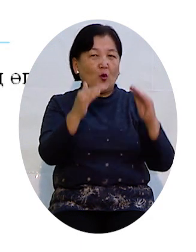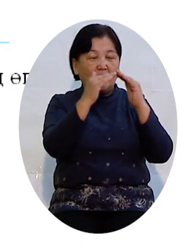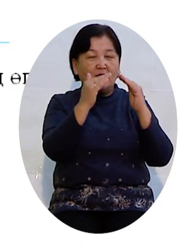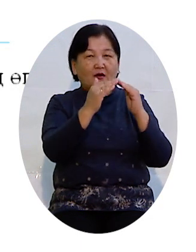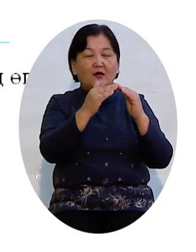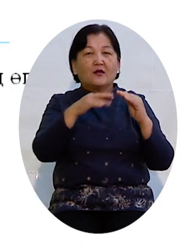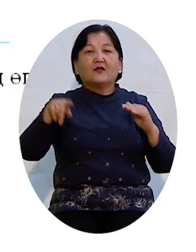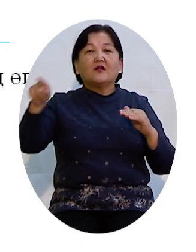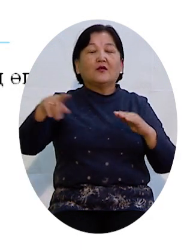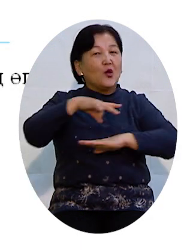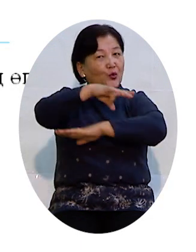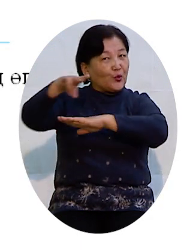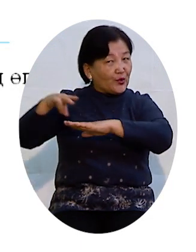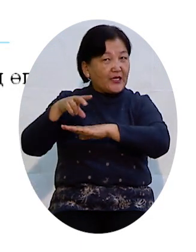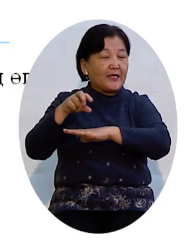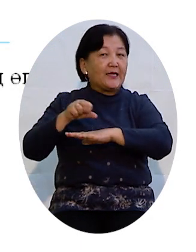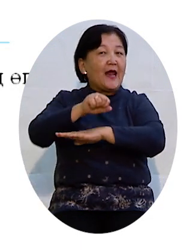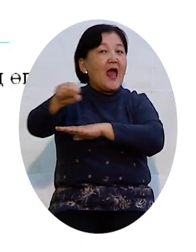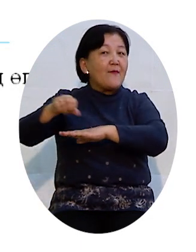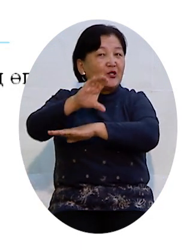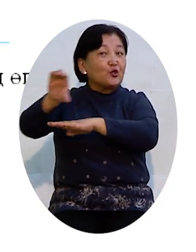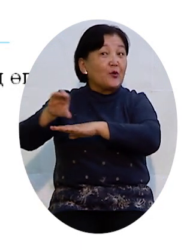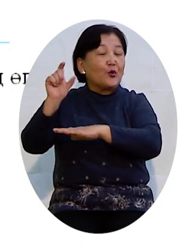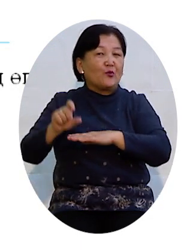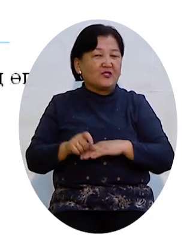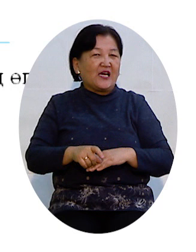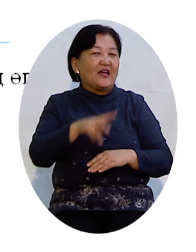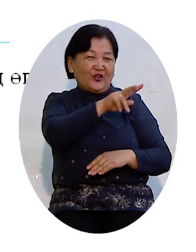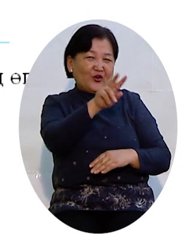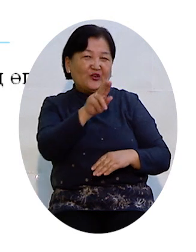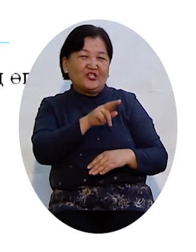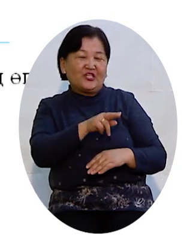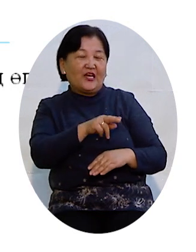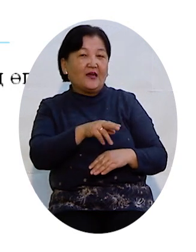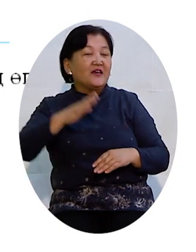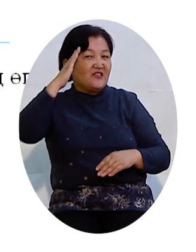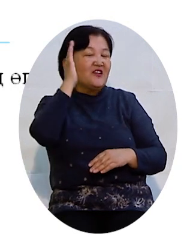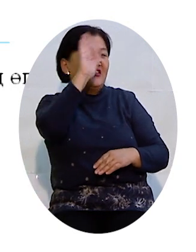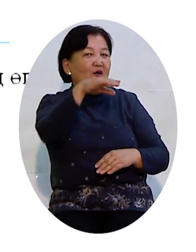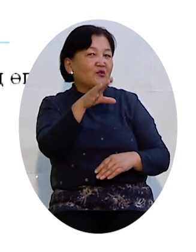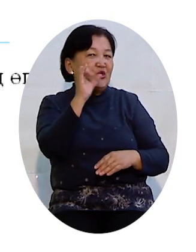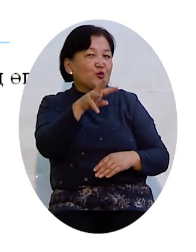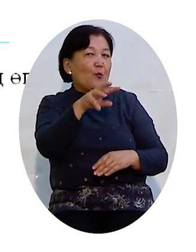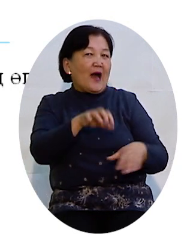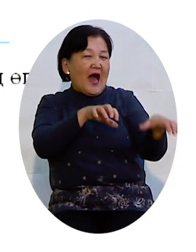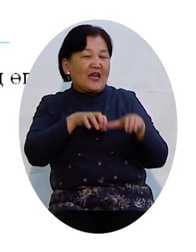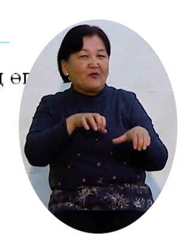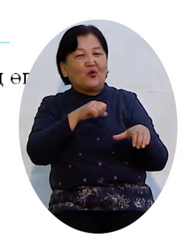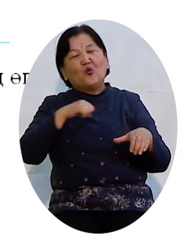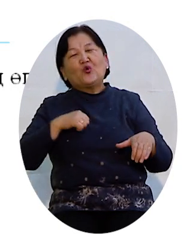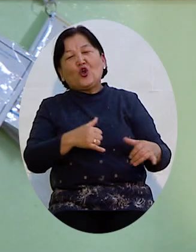тэр нутаг нугийнх нь энэ хоёр сумаа харамлаж байж сүуд болно доо гэж хүртэл ярьж байсан байх нь.